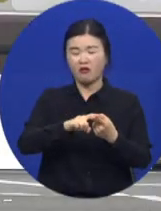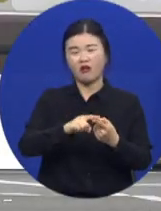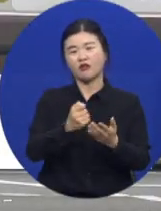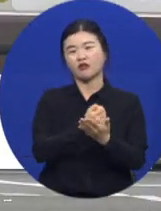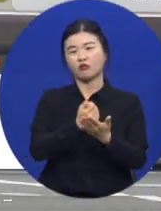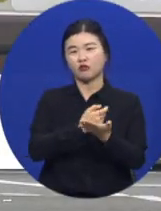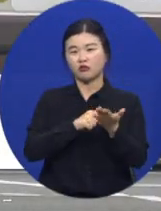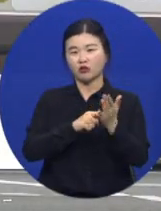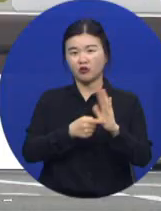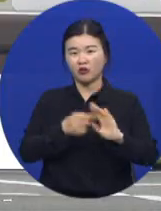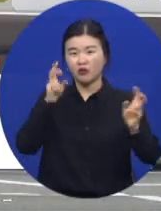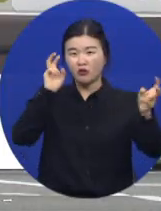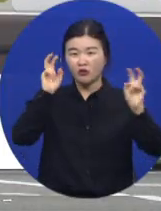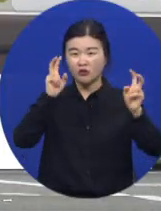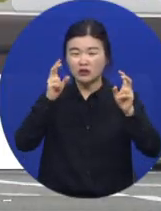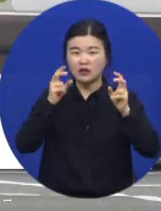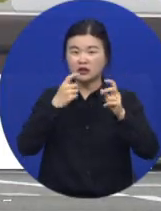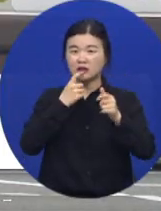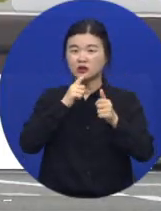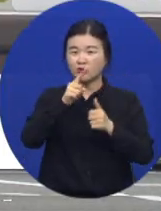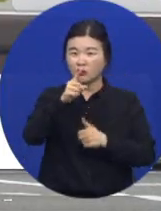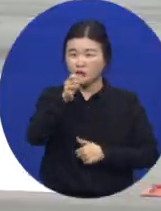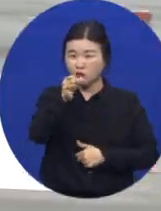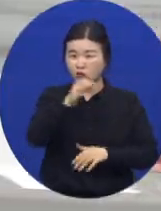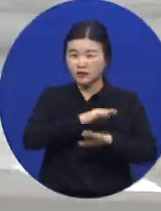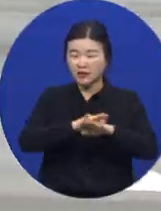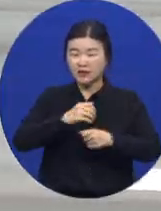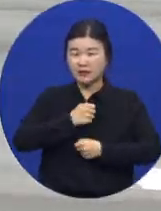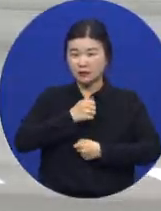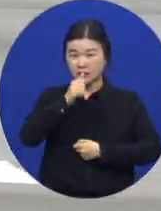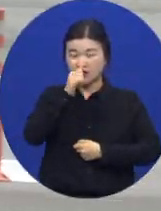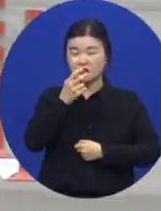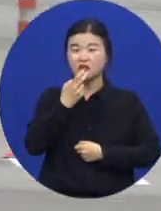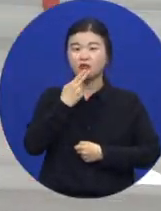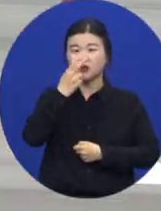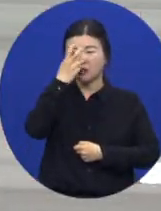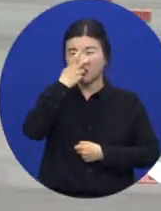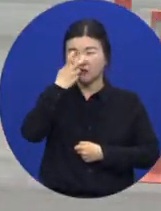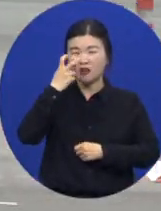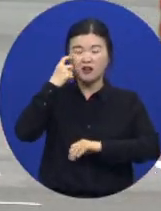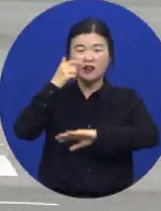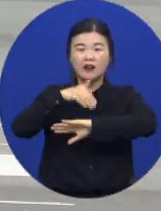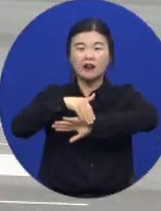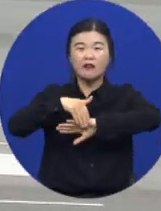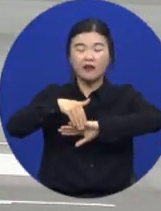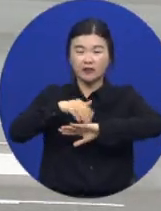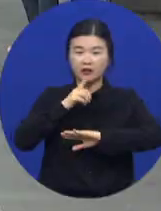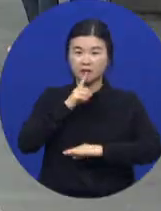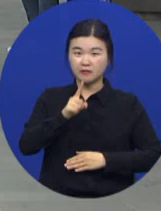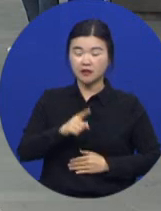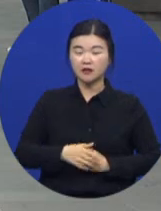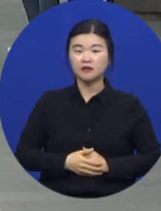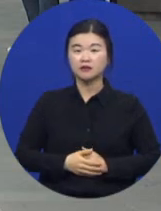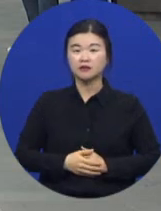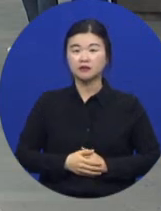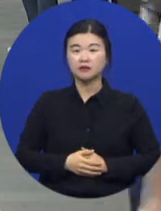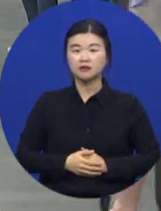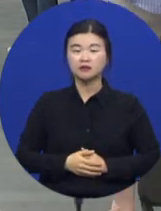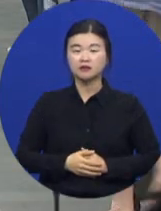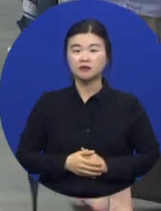표하고 업체들이 신고 요금을 제대로 지키고 있는지 단속을 강화하겠다는 방침입니다. MBC